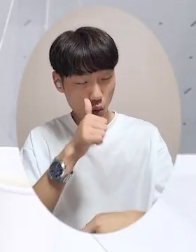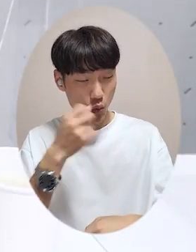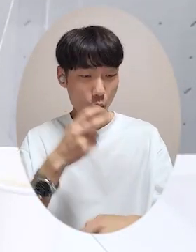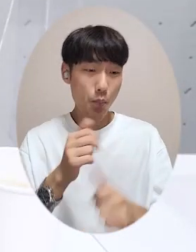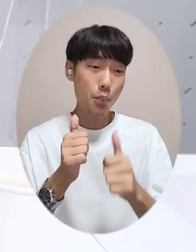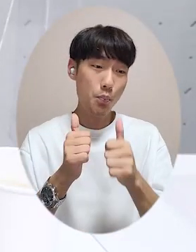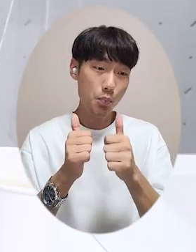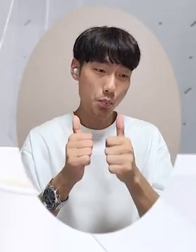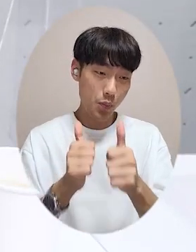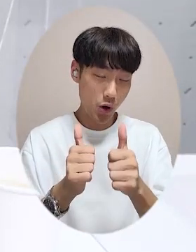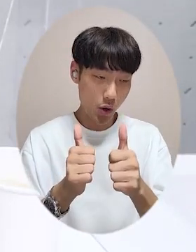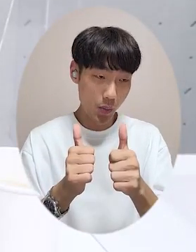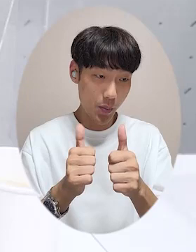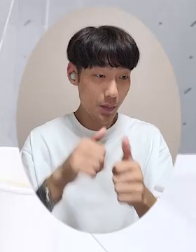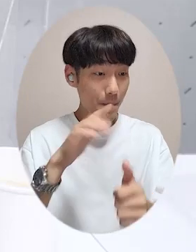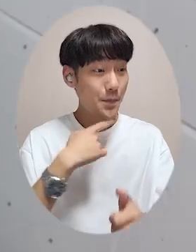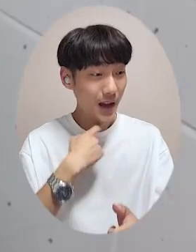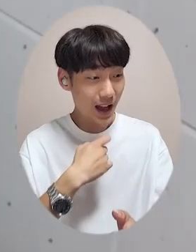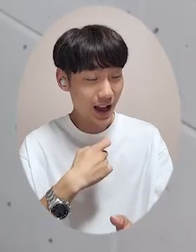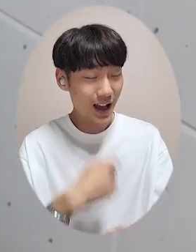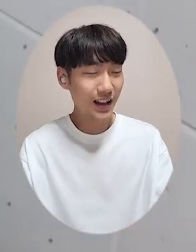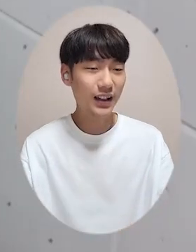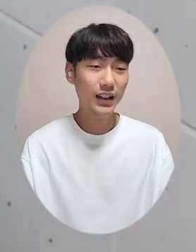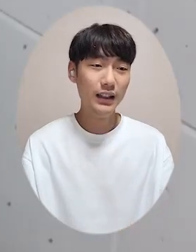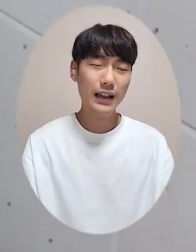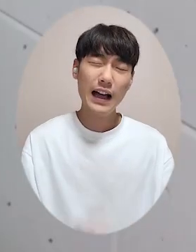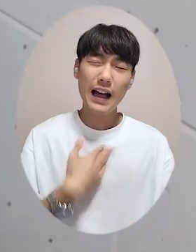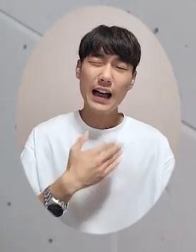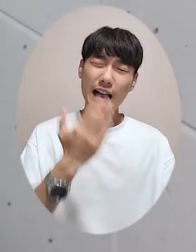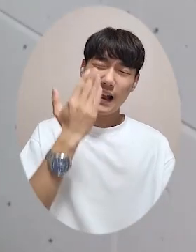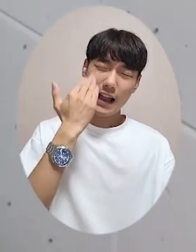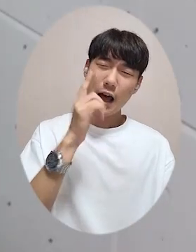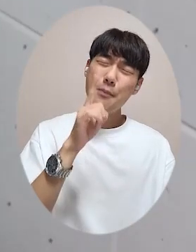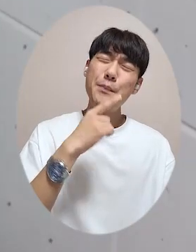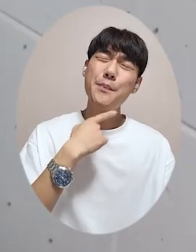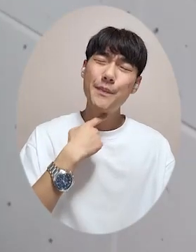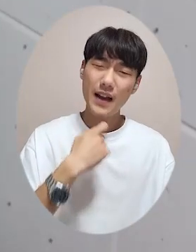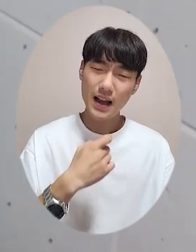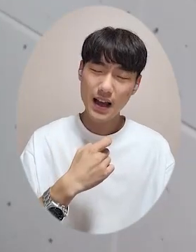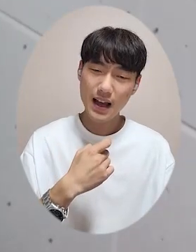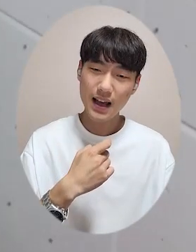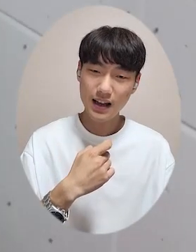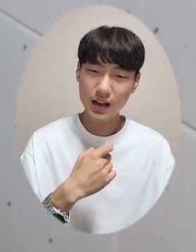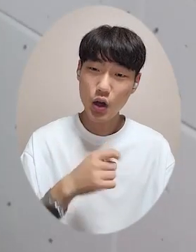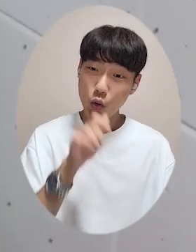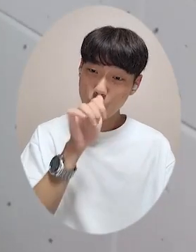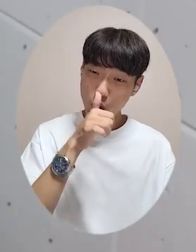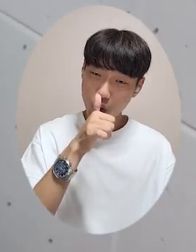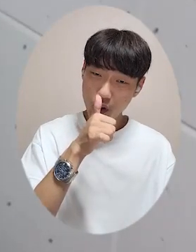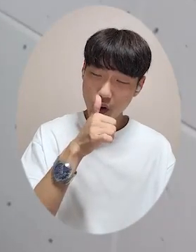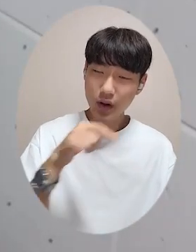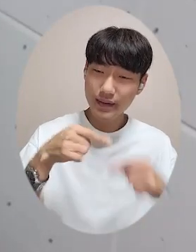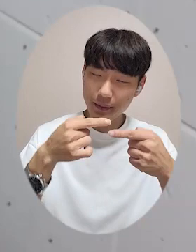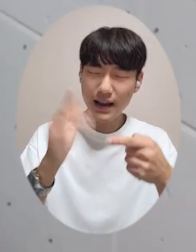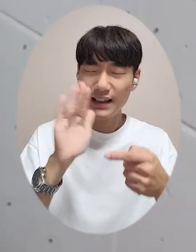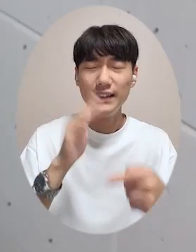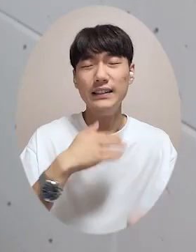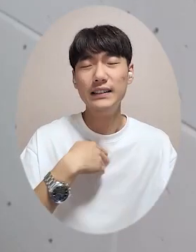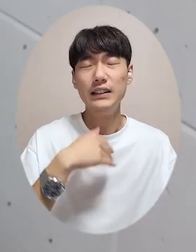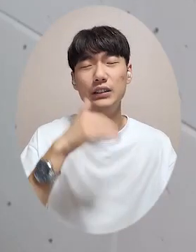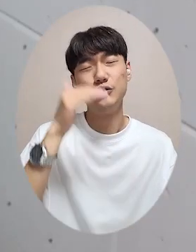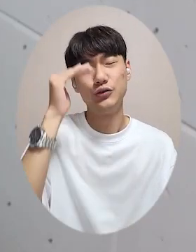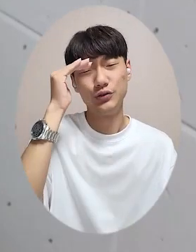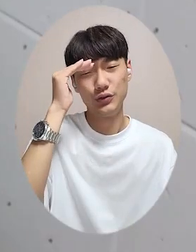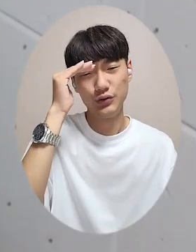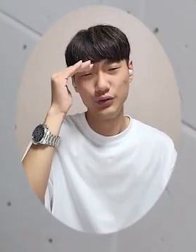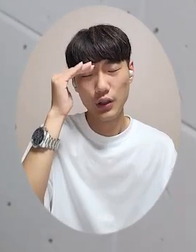뭐 법원도 가보셨어요? 법원은 딱 한 번 가봤는데 그때는 통역으로 간 게 아니라